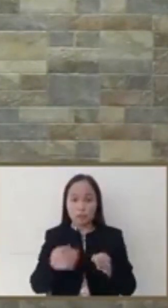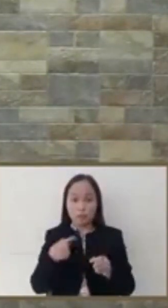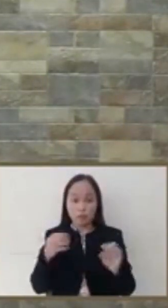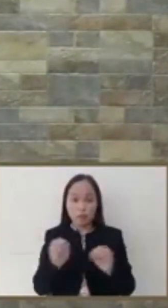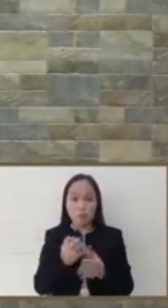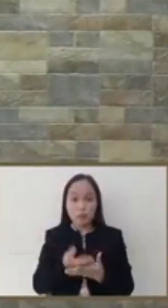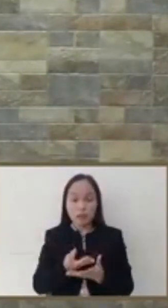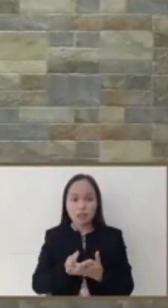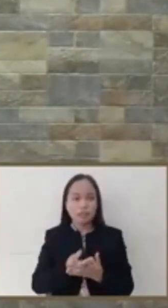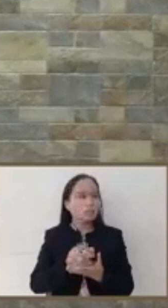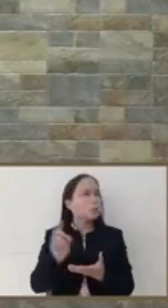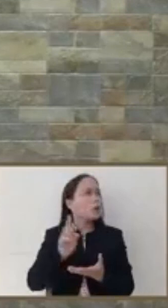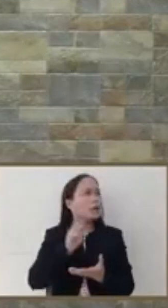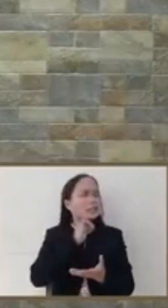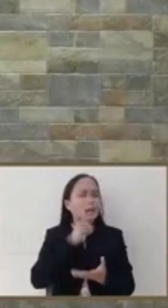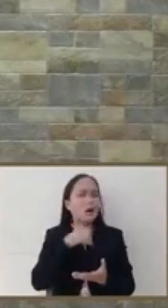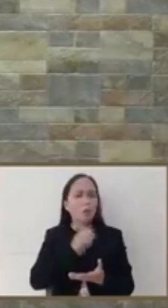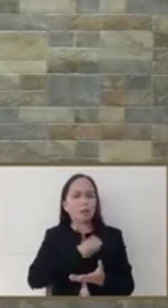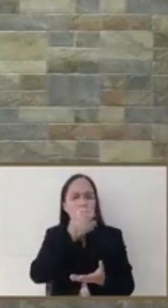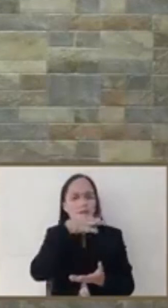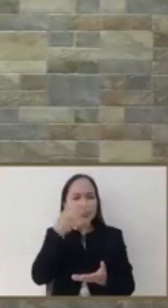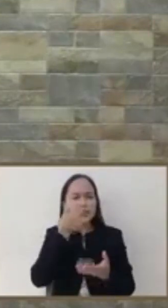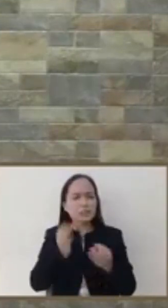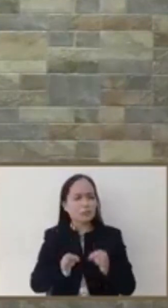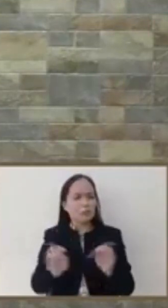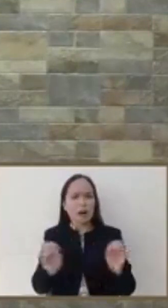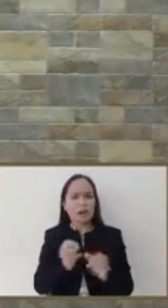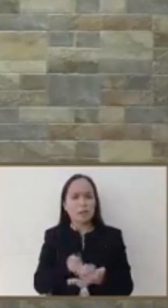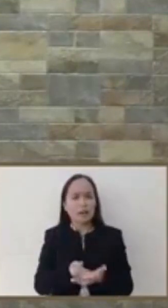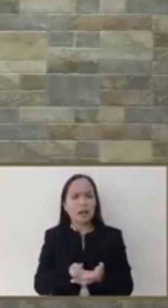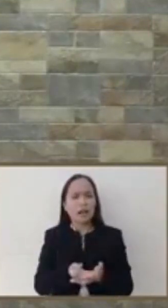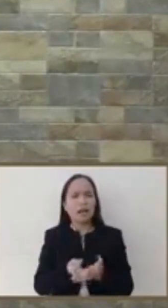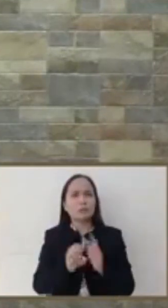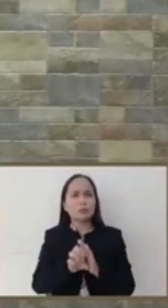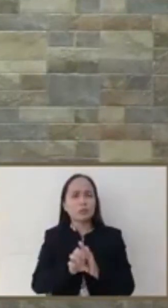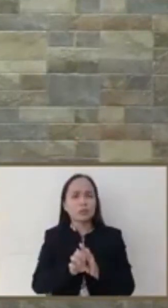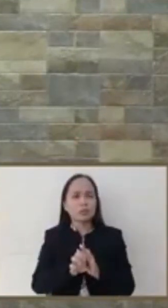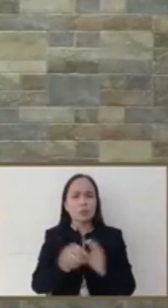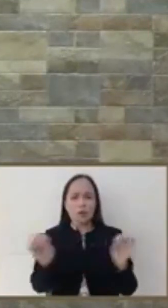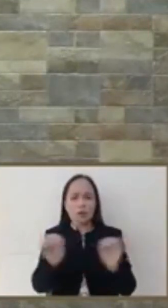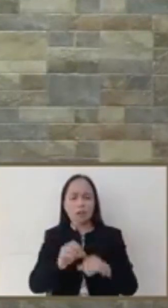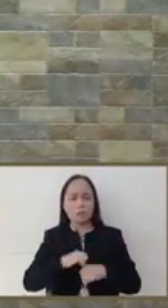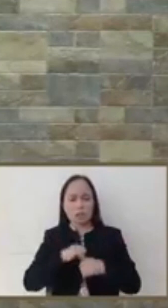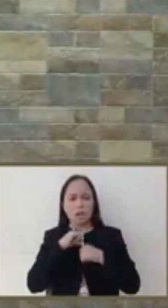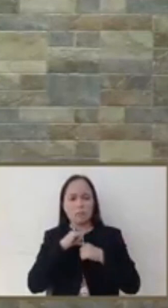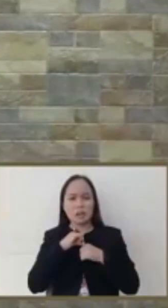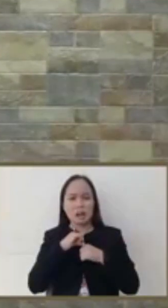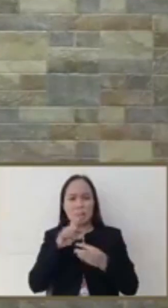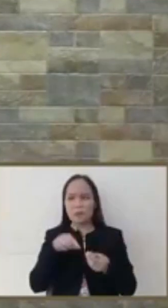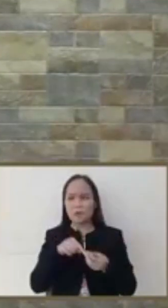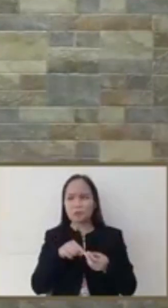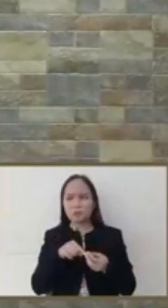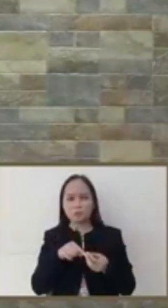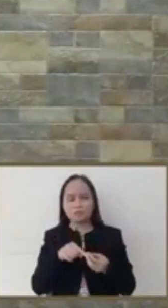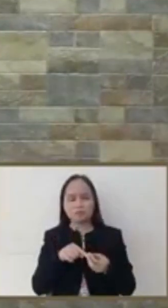Anong itsura natin, mga kapatid, kung wala na tayong pera? Anong itsura natin pagka wala na tayo yung, wala na sa atin yung pinagmamalaki natin na parafernalia